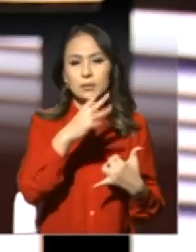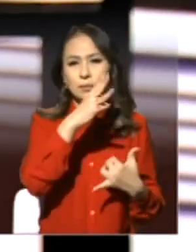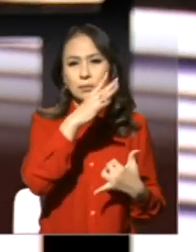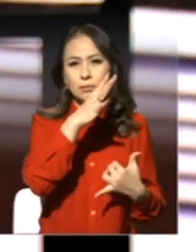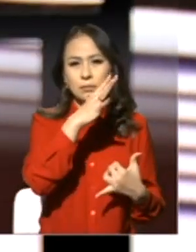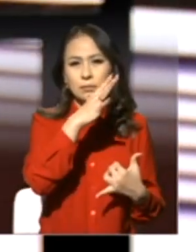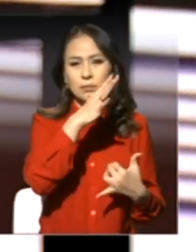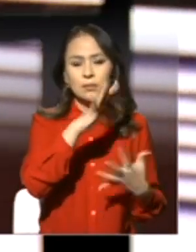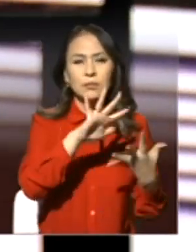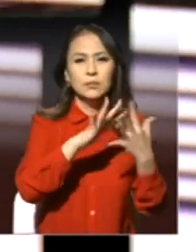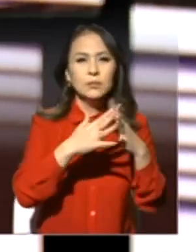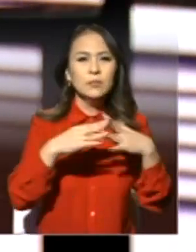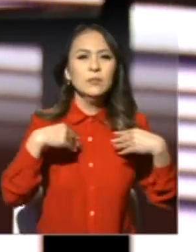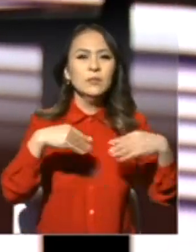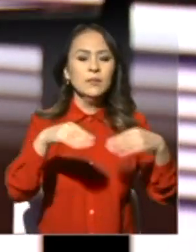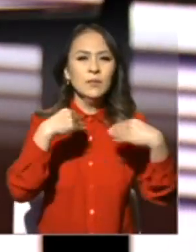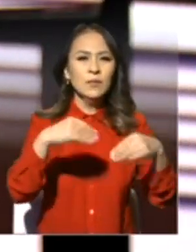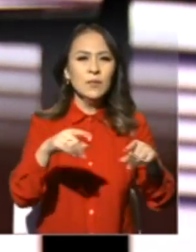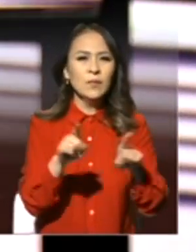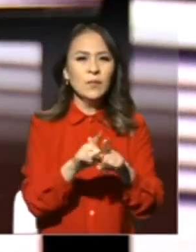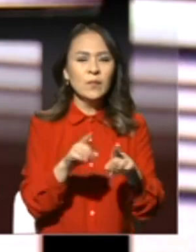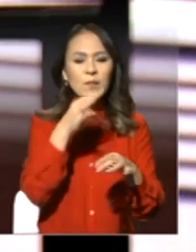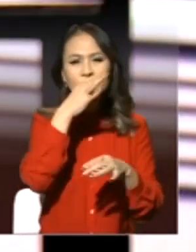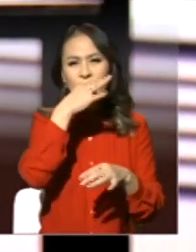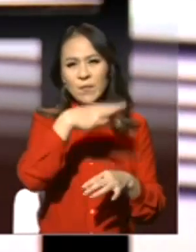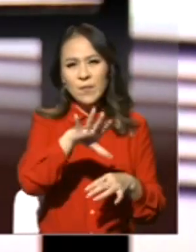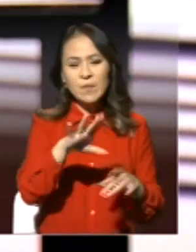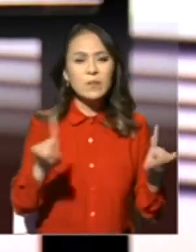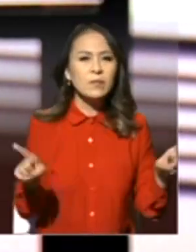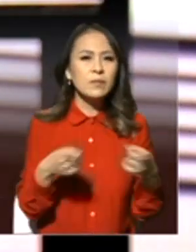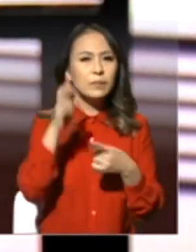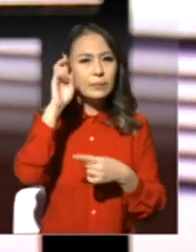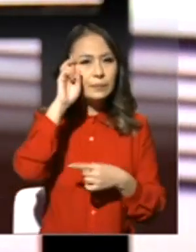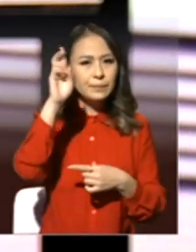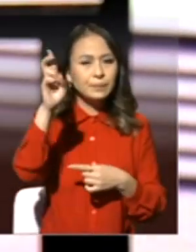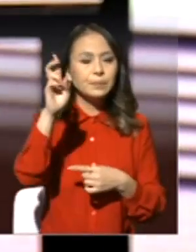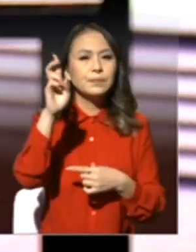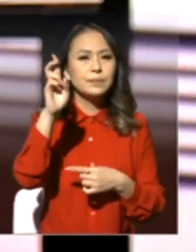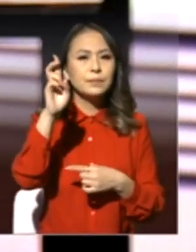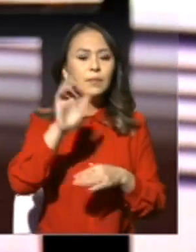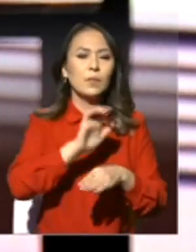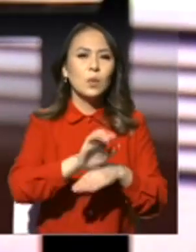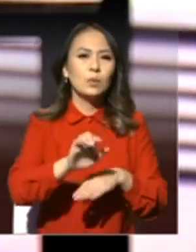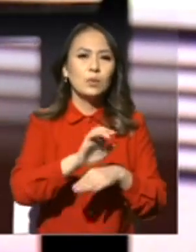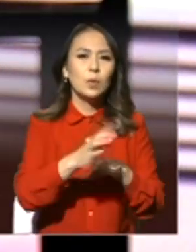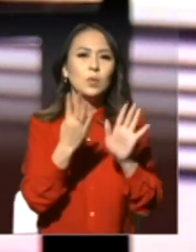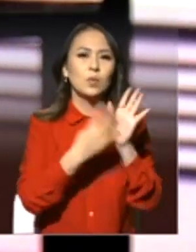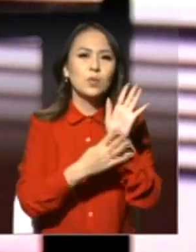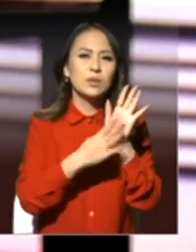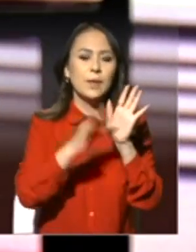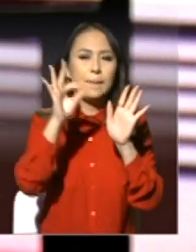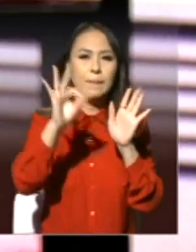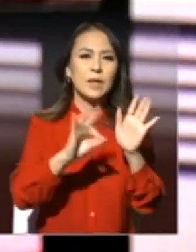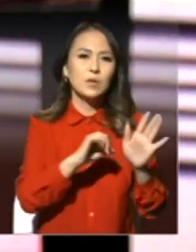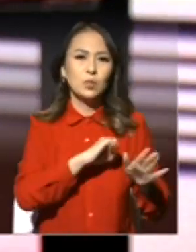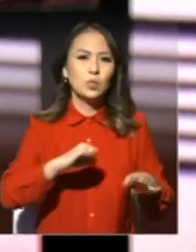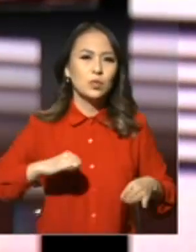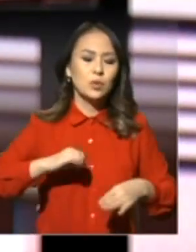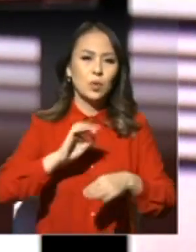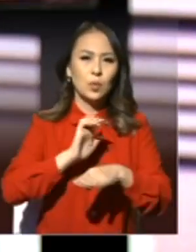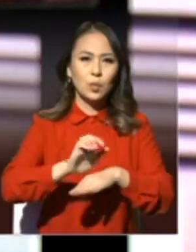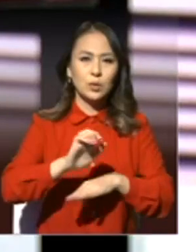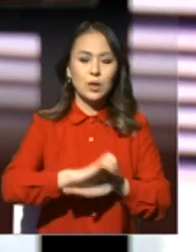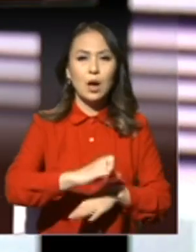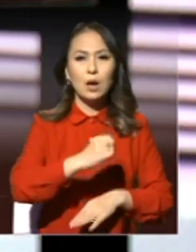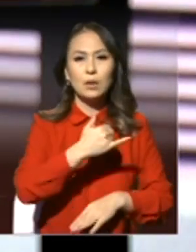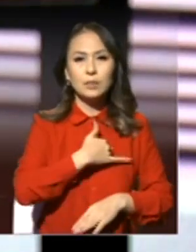осы ауыл шаруашылықты біз кез келген жаңа дамыған елдер ауыл шаруашылық өнімінің 90% өздері өндіреді екен. Ал